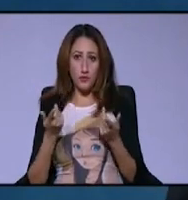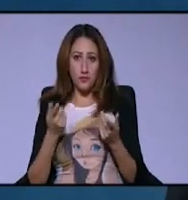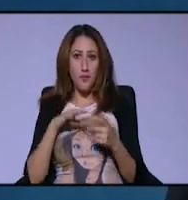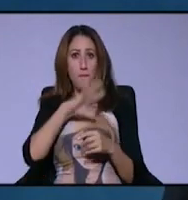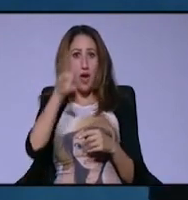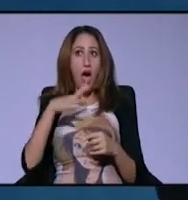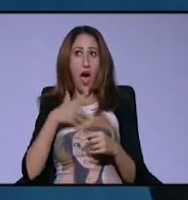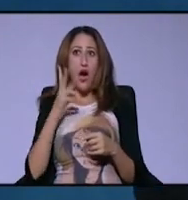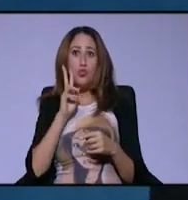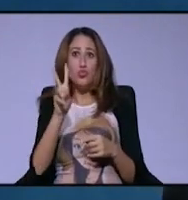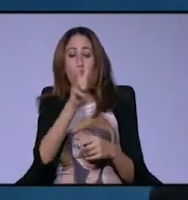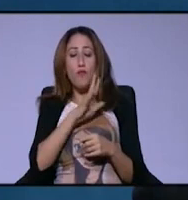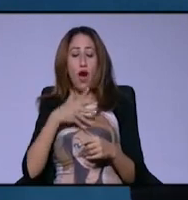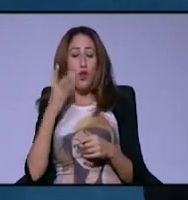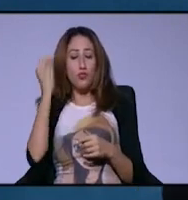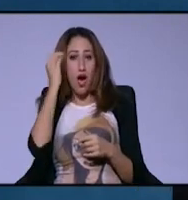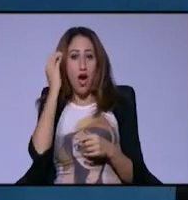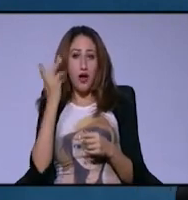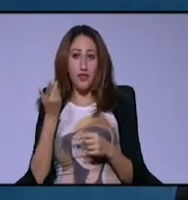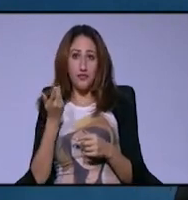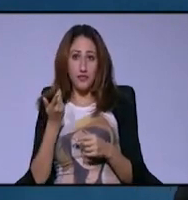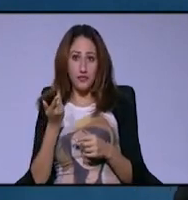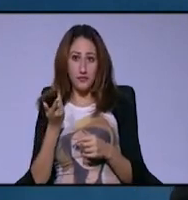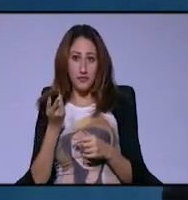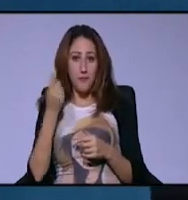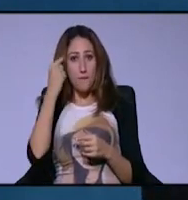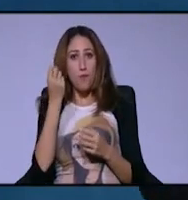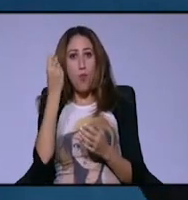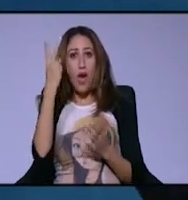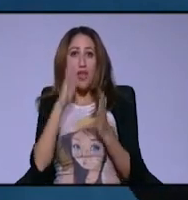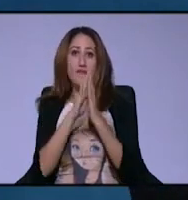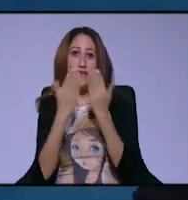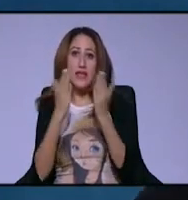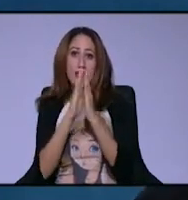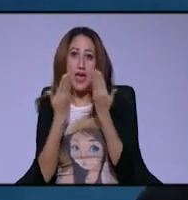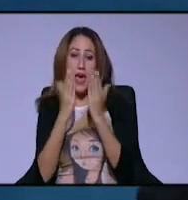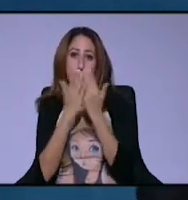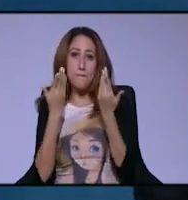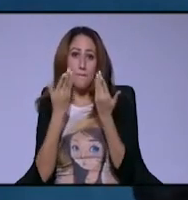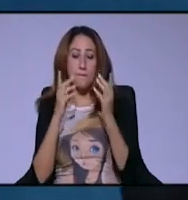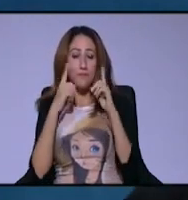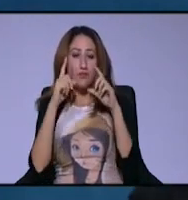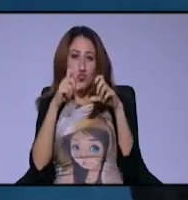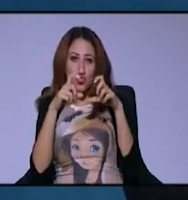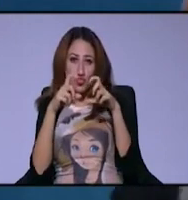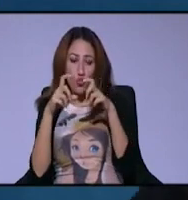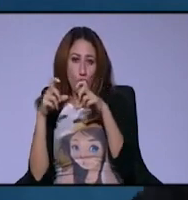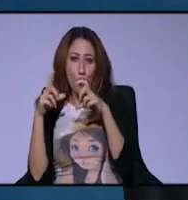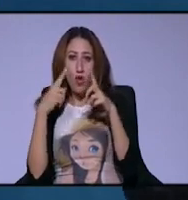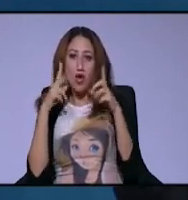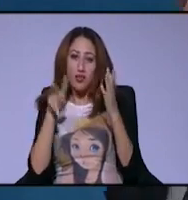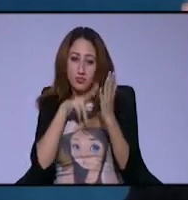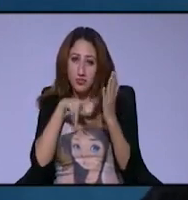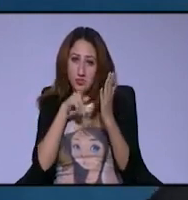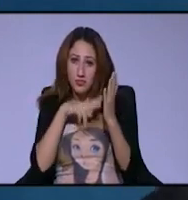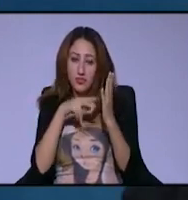شغف المسلمين بالمدينة المنورة يعتمد على تدوين المؤلفات التي تبرز المدينة المنورة ومعالمها وأماكنها وما